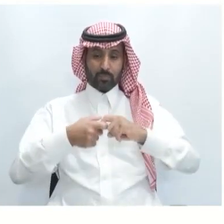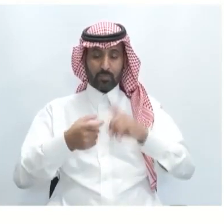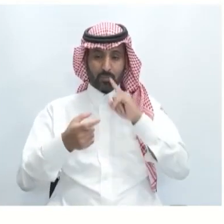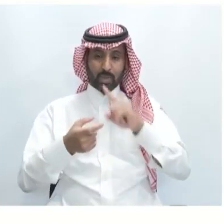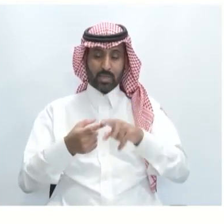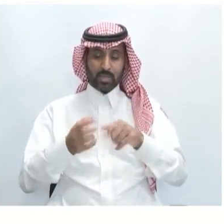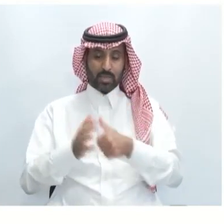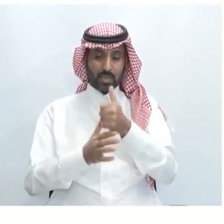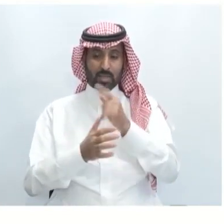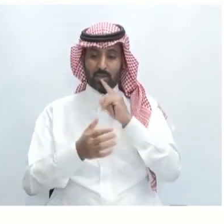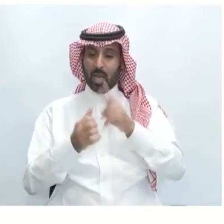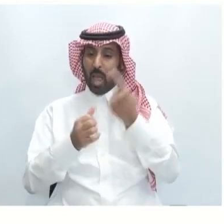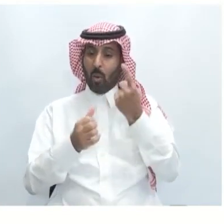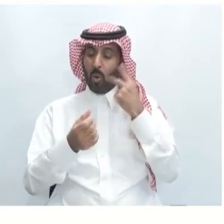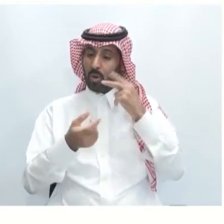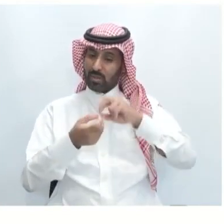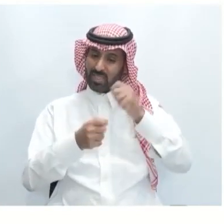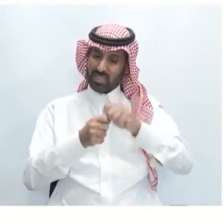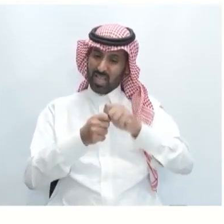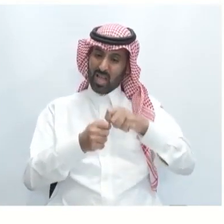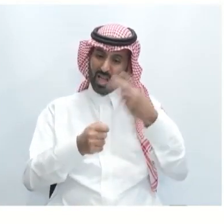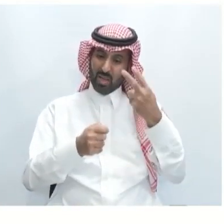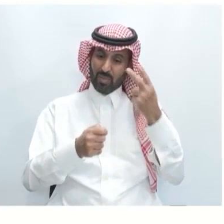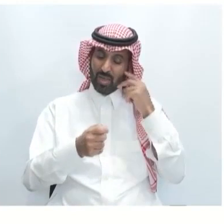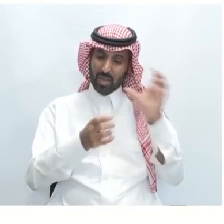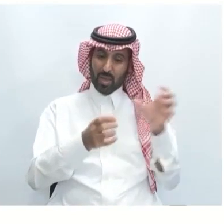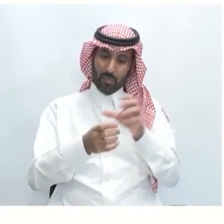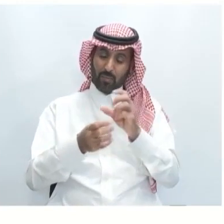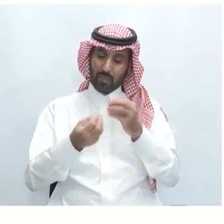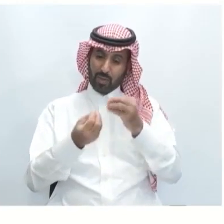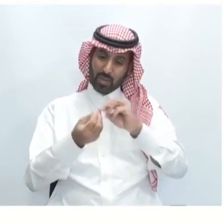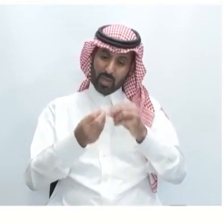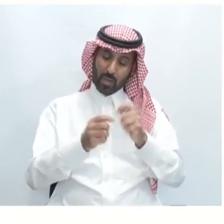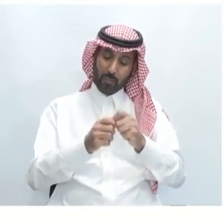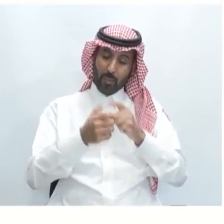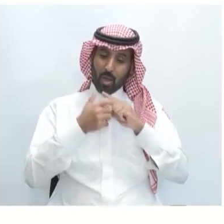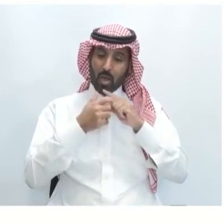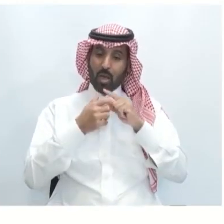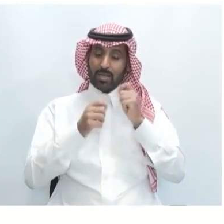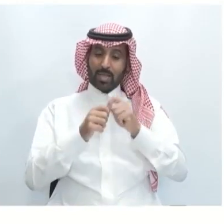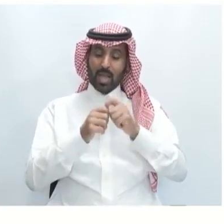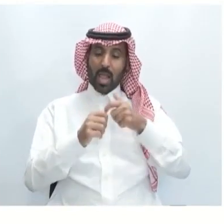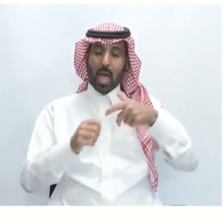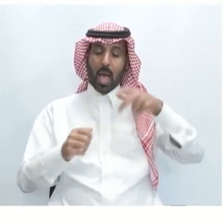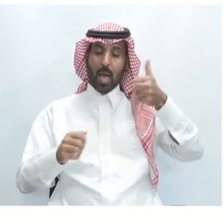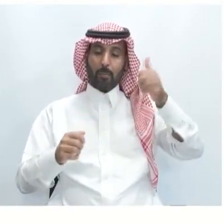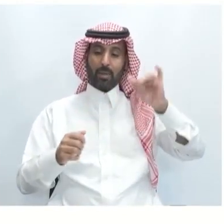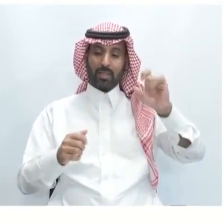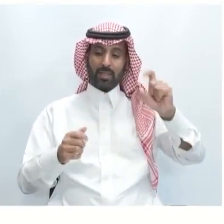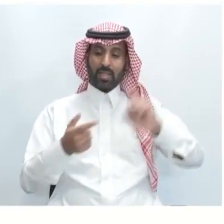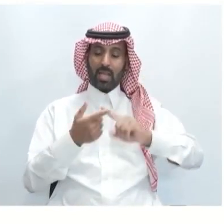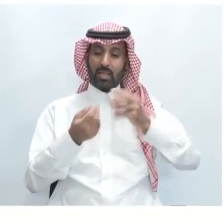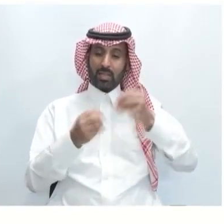يكون حمضان اميني ان يتحدان لتكوين امايد عن طريق تفاعل التكثف وهنا نعود لتفاعلات